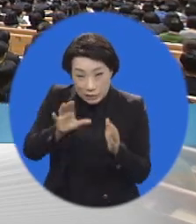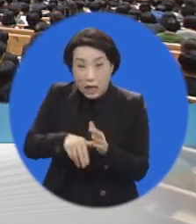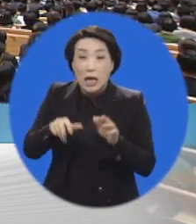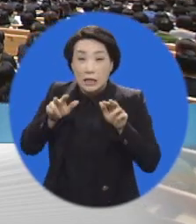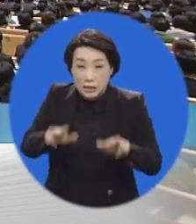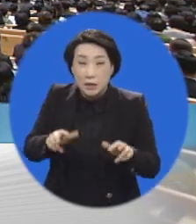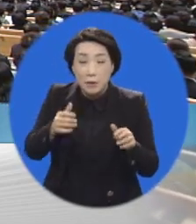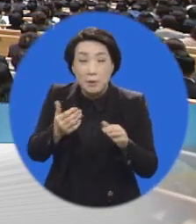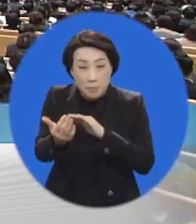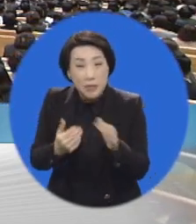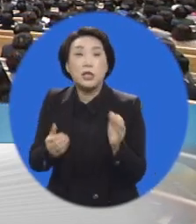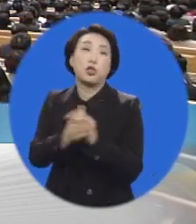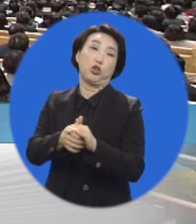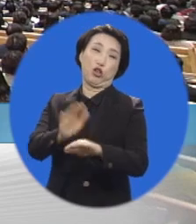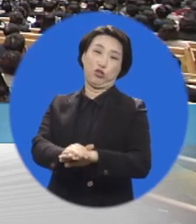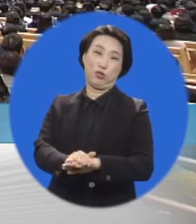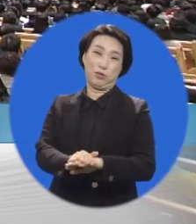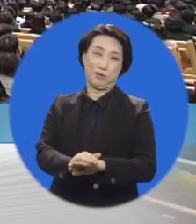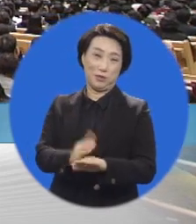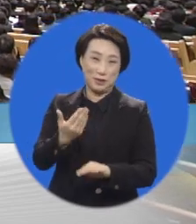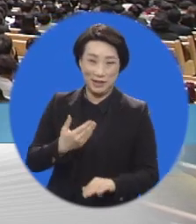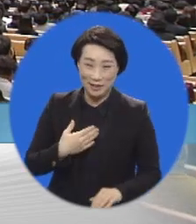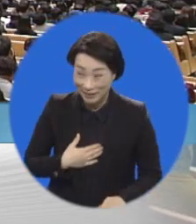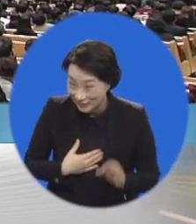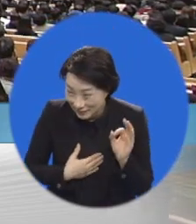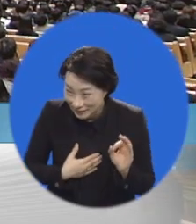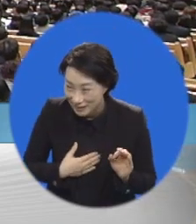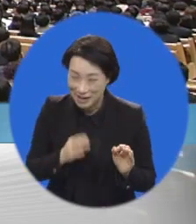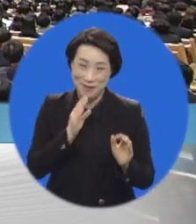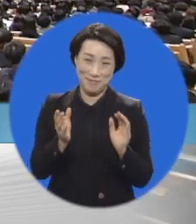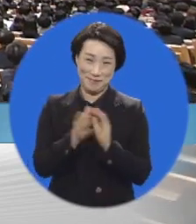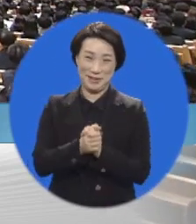아멘합시다. 그래서 사람들은